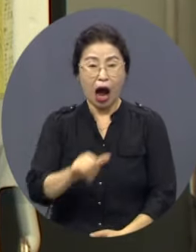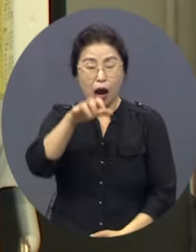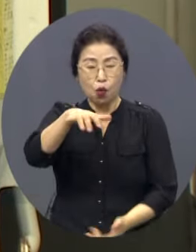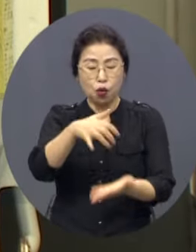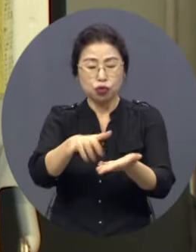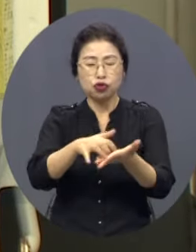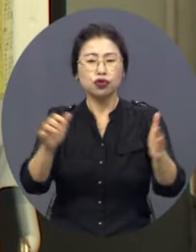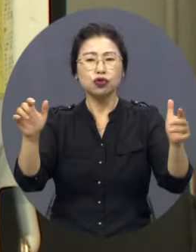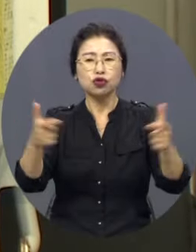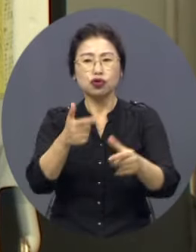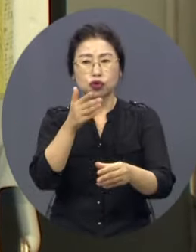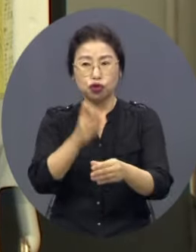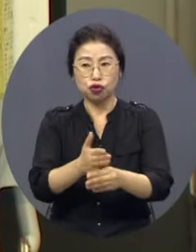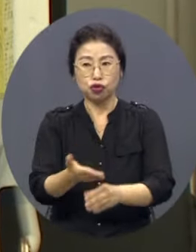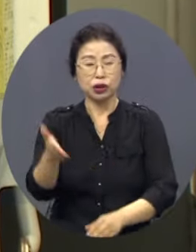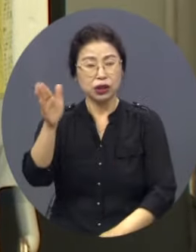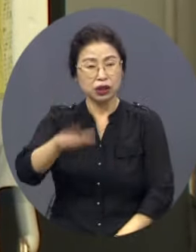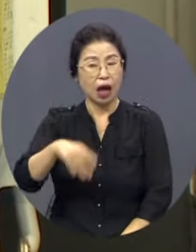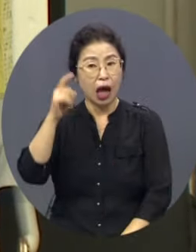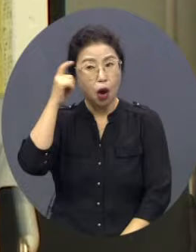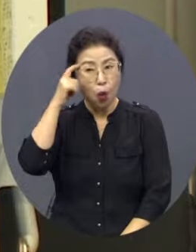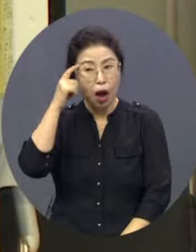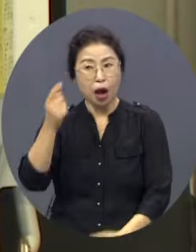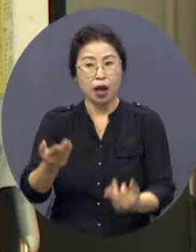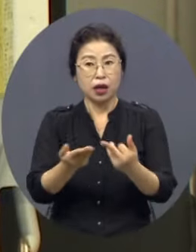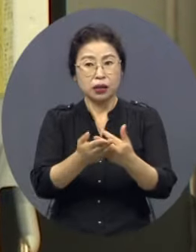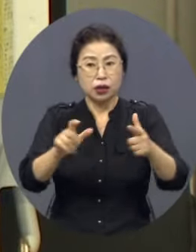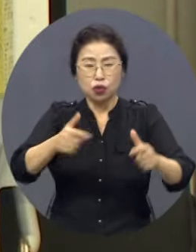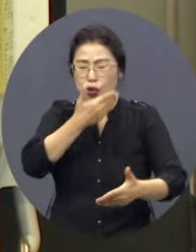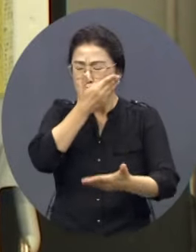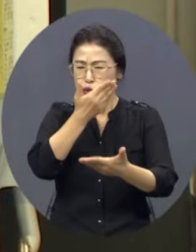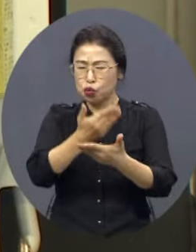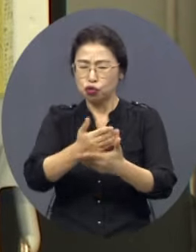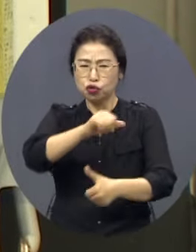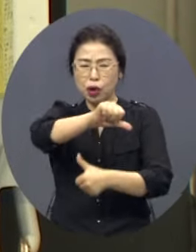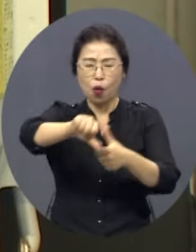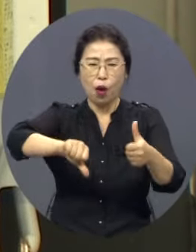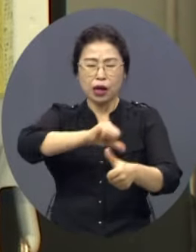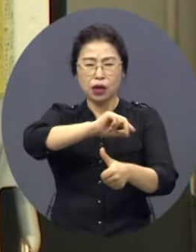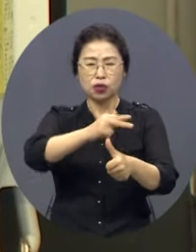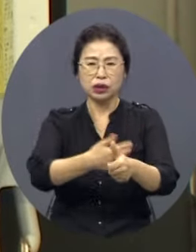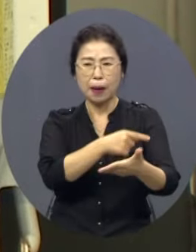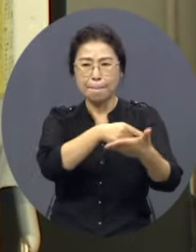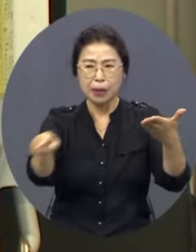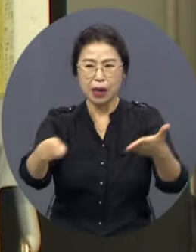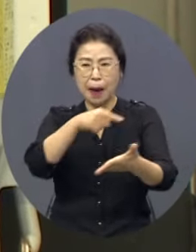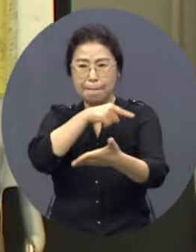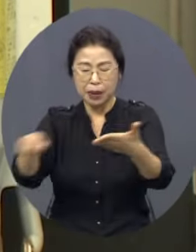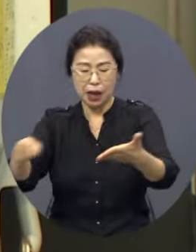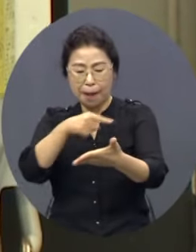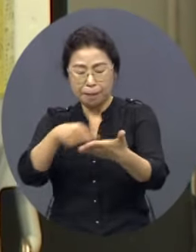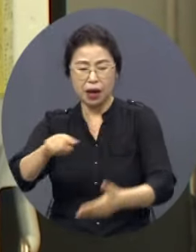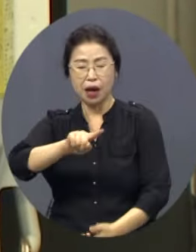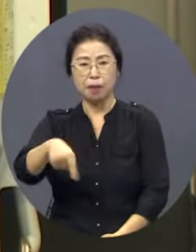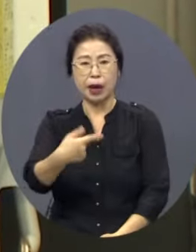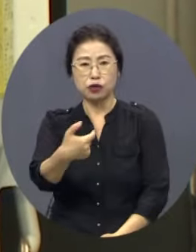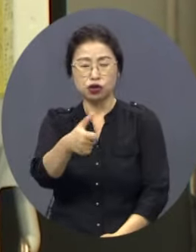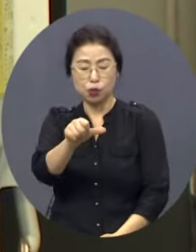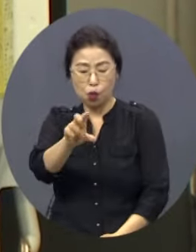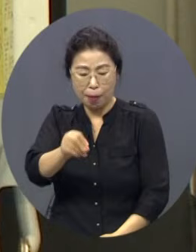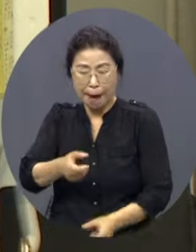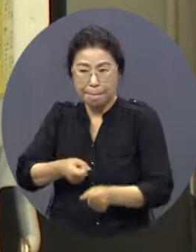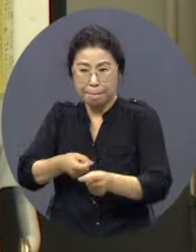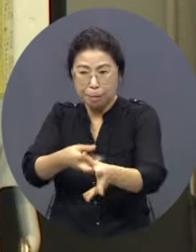줄어들고 있는데 왜그 아까운 제주의 소중한 자연환경이 있는 165만 평을